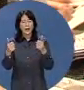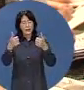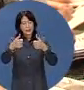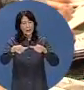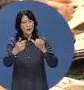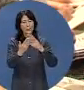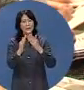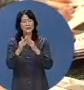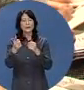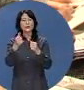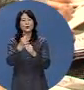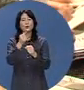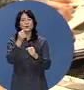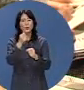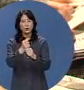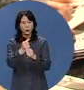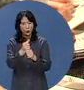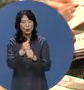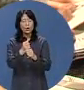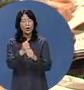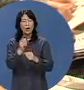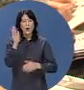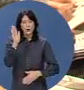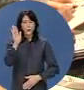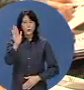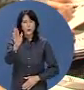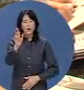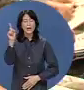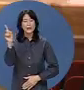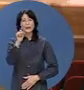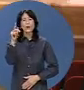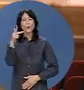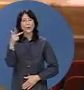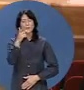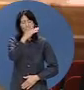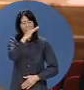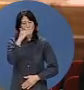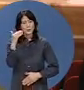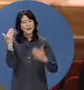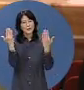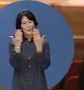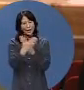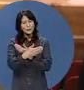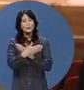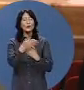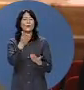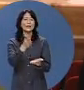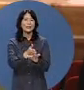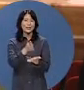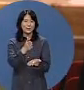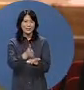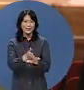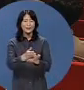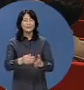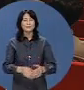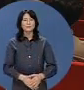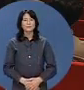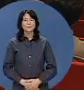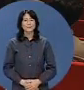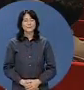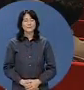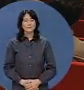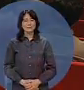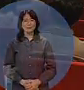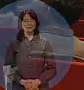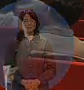の立場でまちづくりを進めることができれば、必ず生駒市は素晴らしい自治体になると思いますと